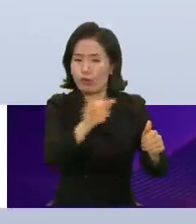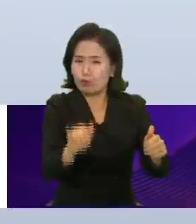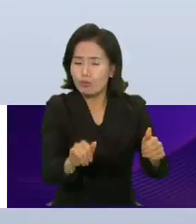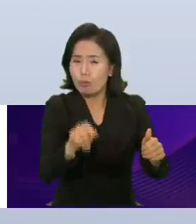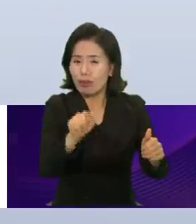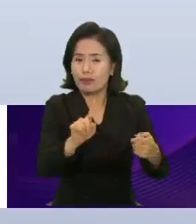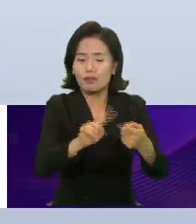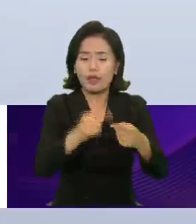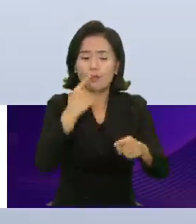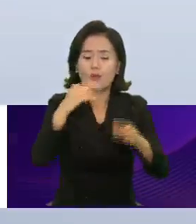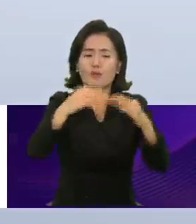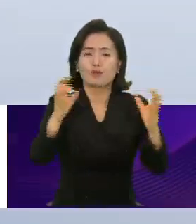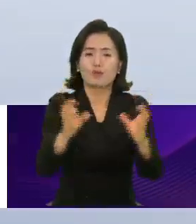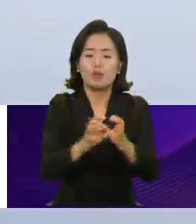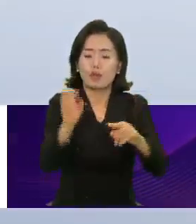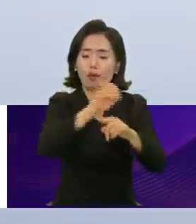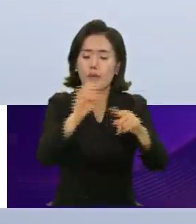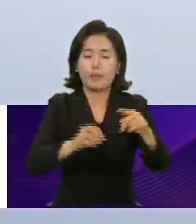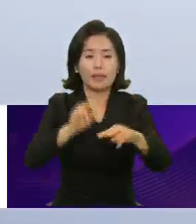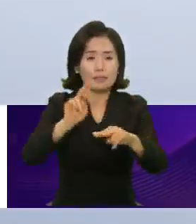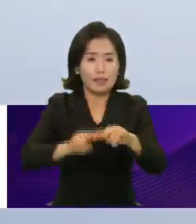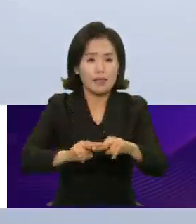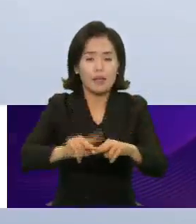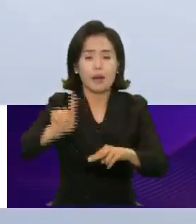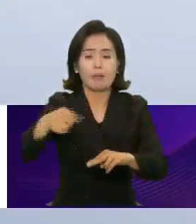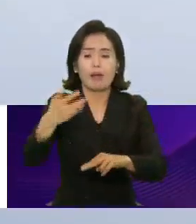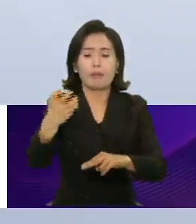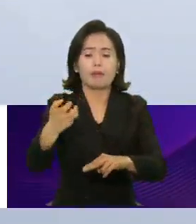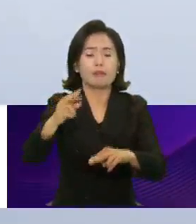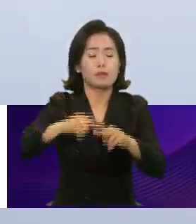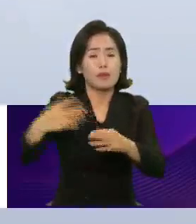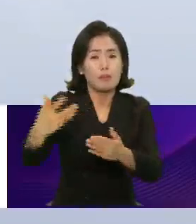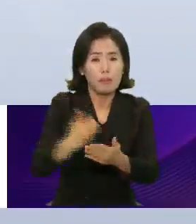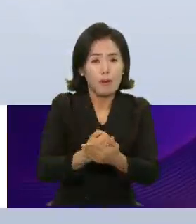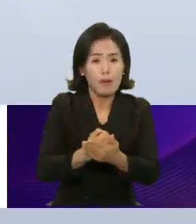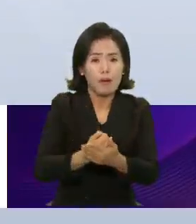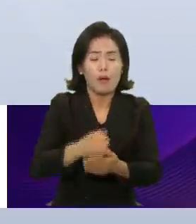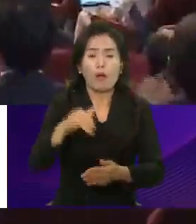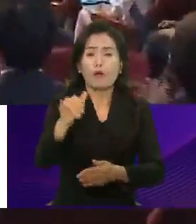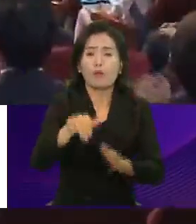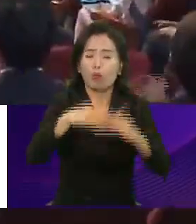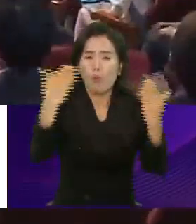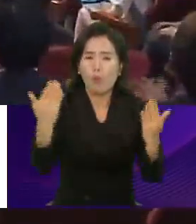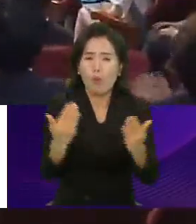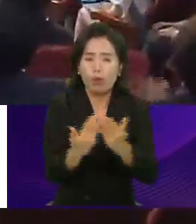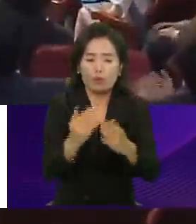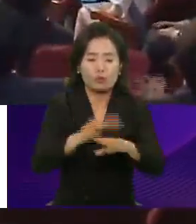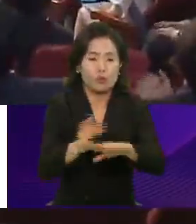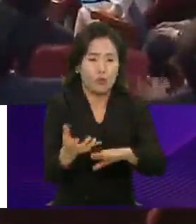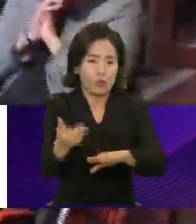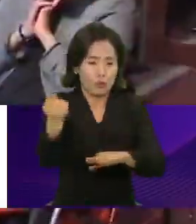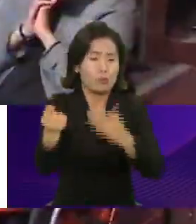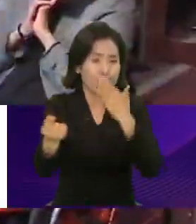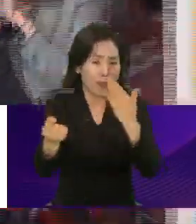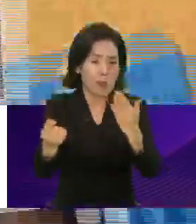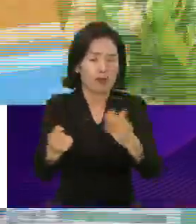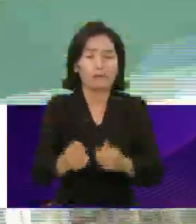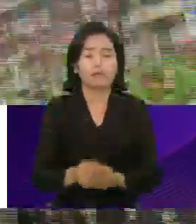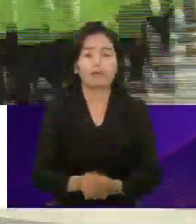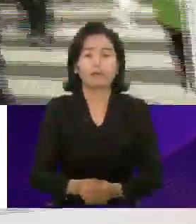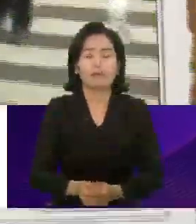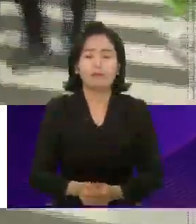전국적으로도 민주당은 비례의석을 포함해서 180석을 확보해 전국의 주도권을 확실히 거머쥘 수 있었습니다.